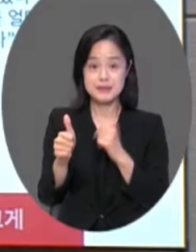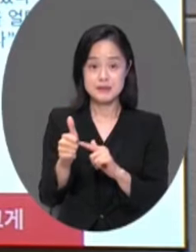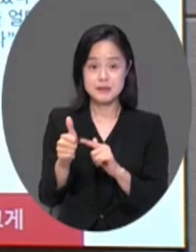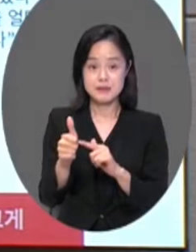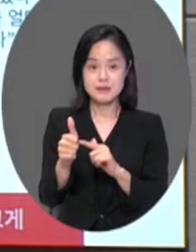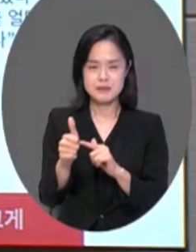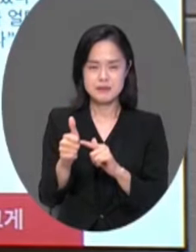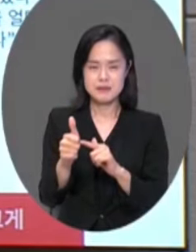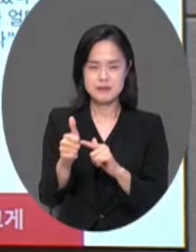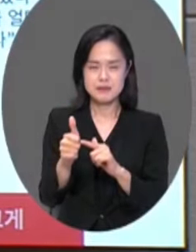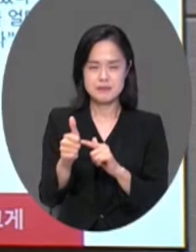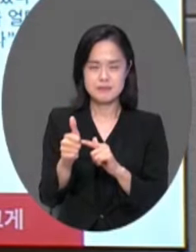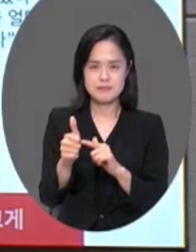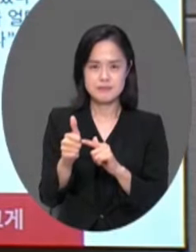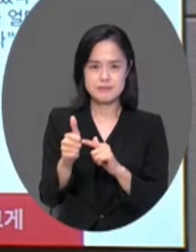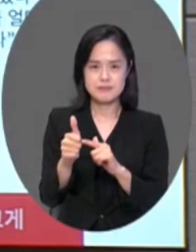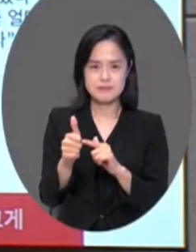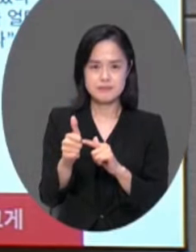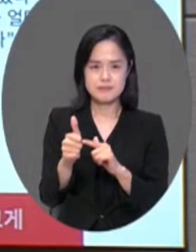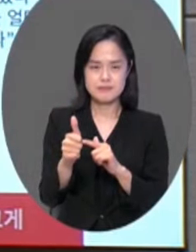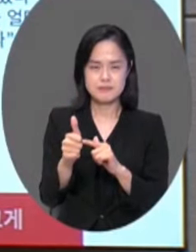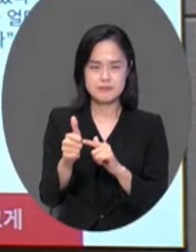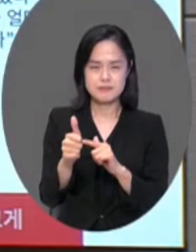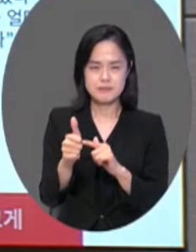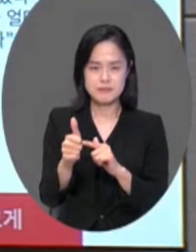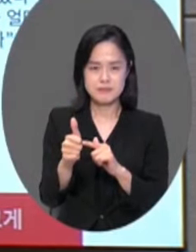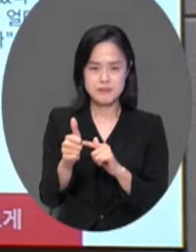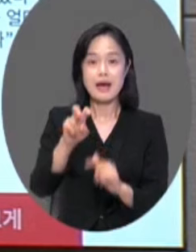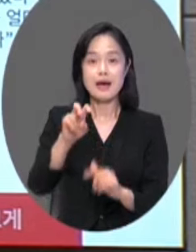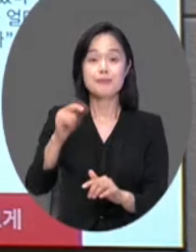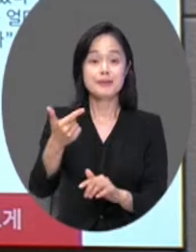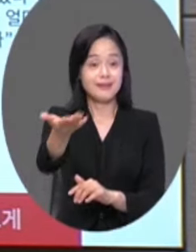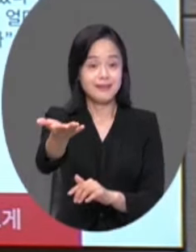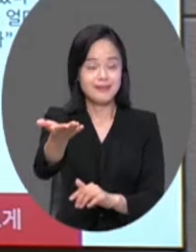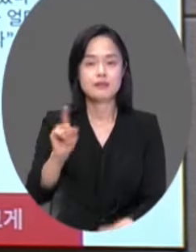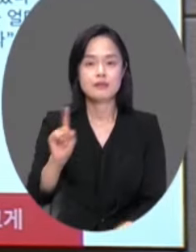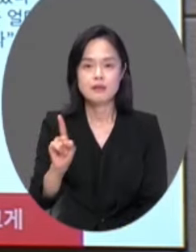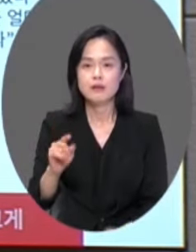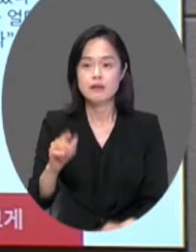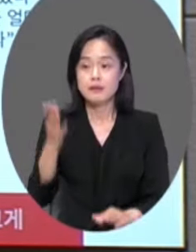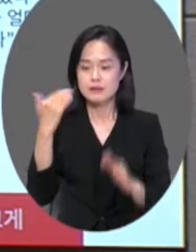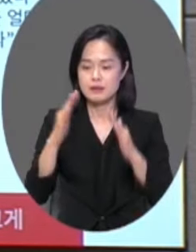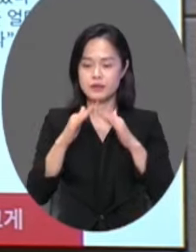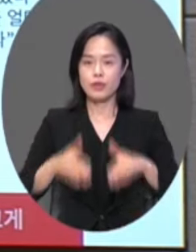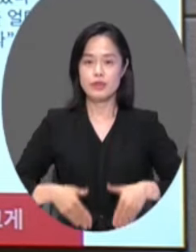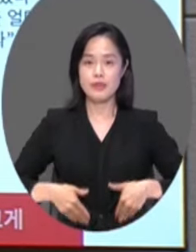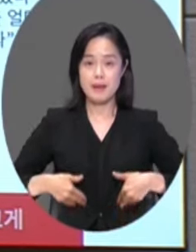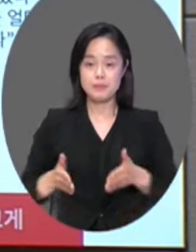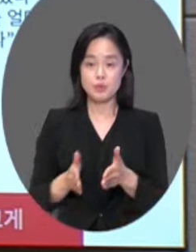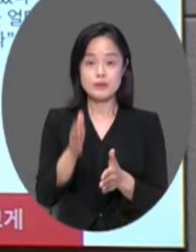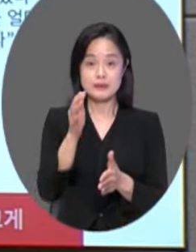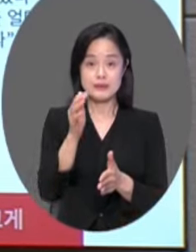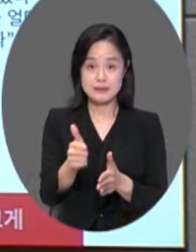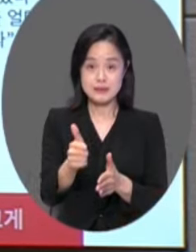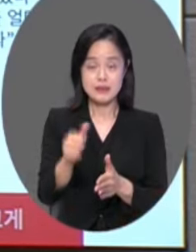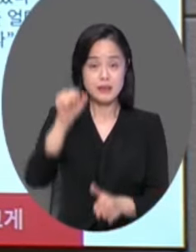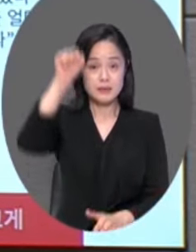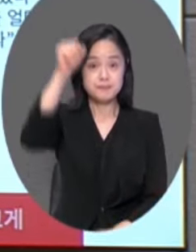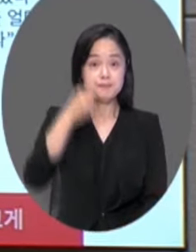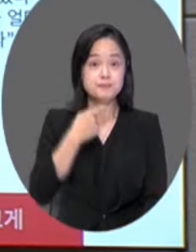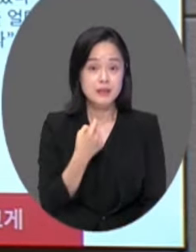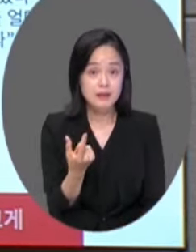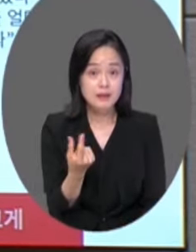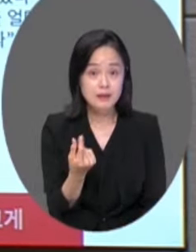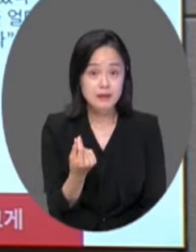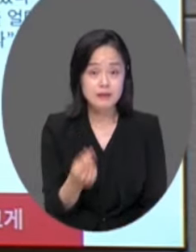하셨는데요. 예전에 민주평화당의 전남도지사 후보로 나가신 적이 있습니까? 예, 그렇습니다. 나라는 문재인, 전남은 민영삼이라는